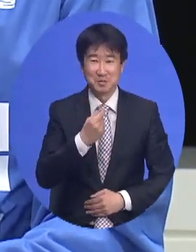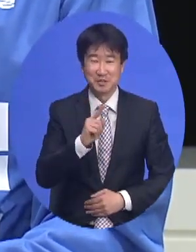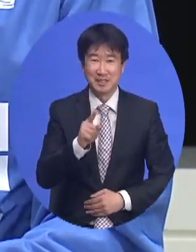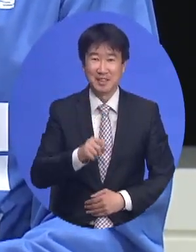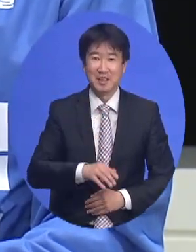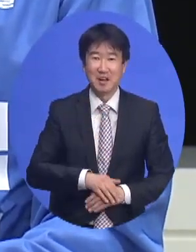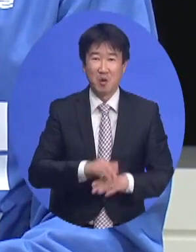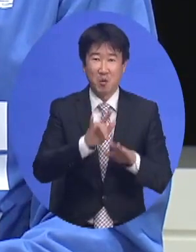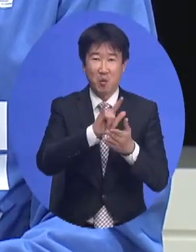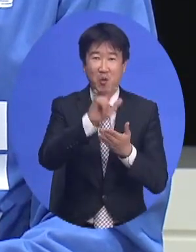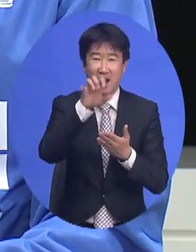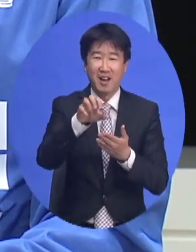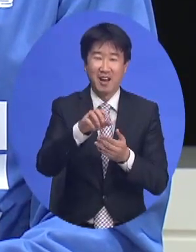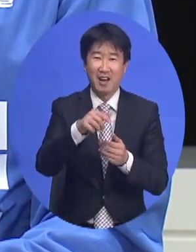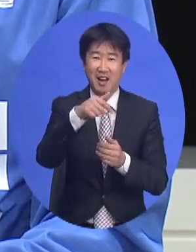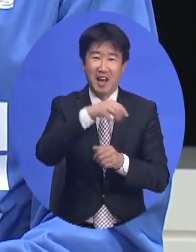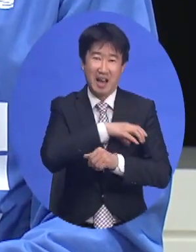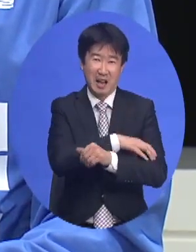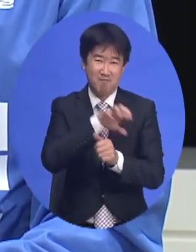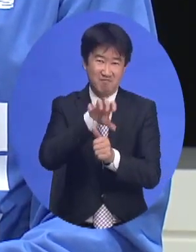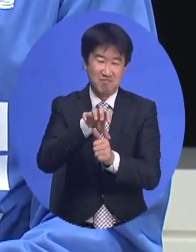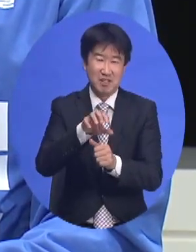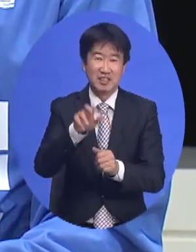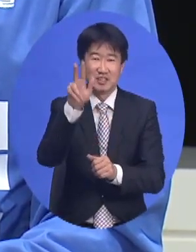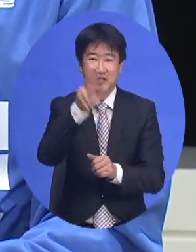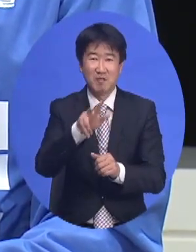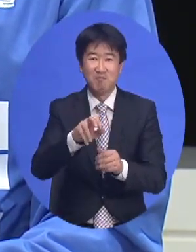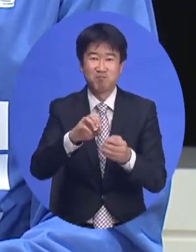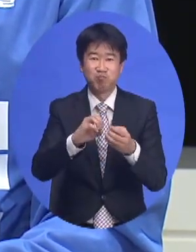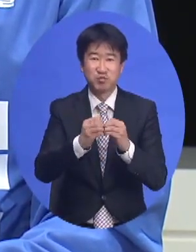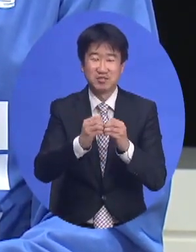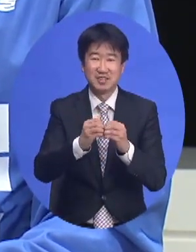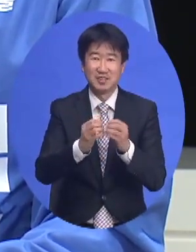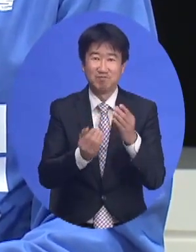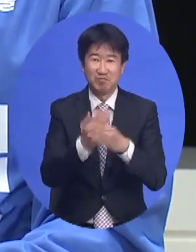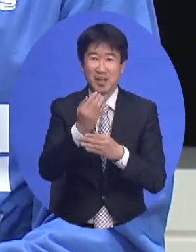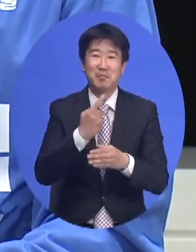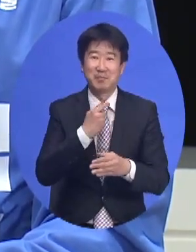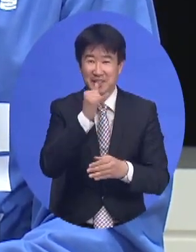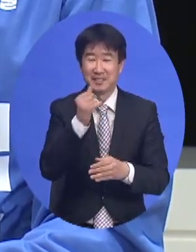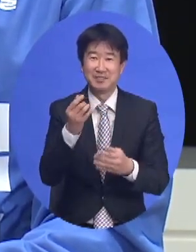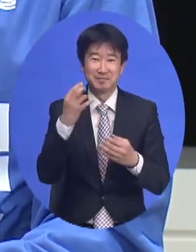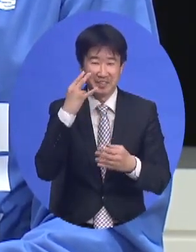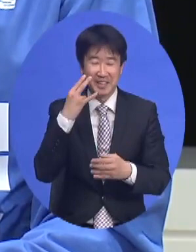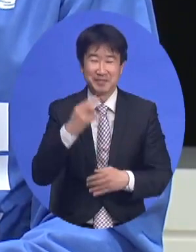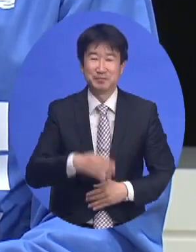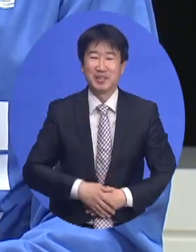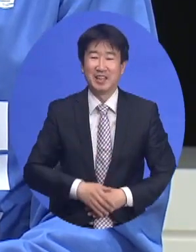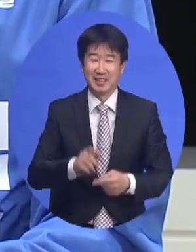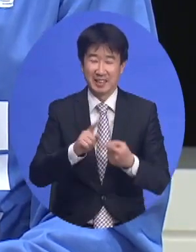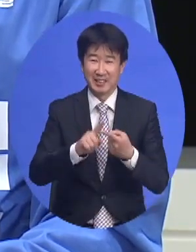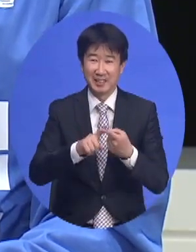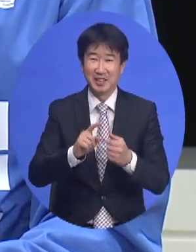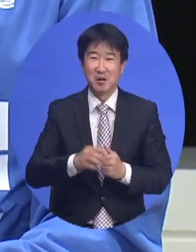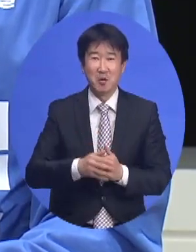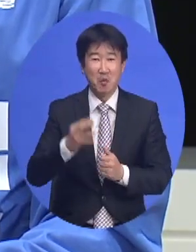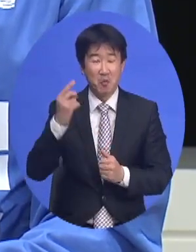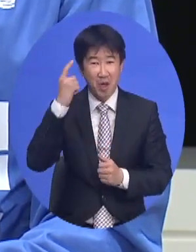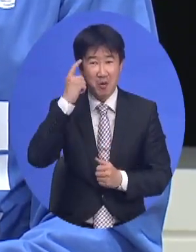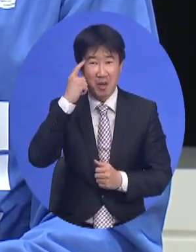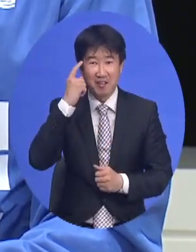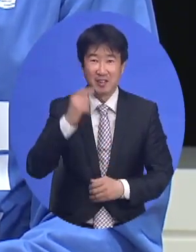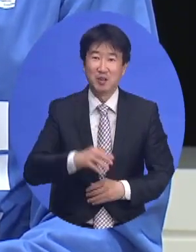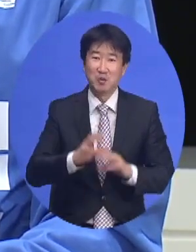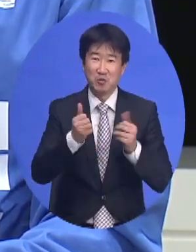이 공항 갑질 사건으로 전국적으로 물의를 일으킨 일이 있죠. 네, 있습니다. 그에 대해서 왜 그